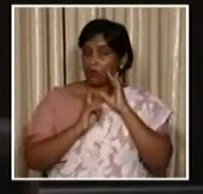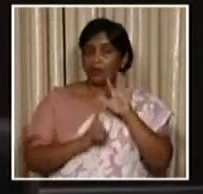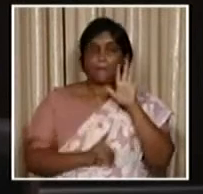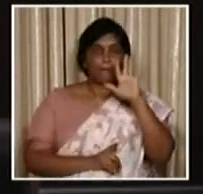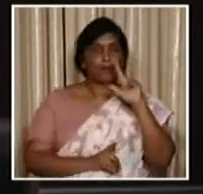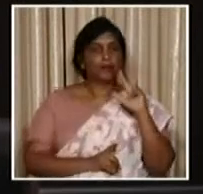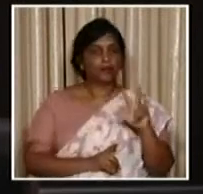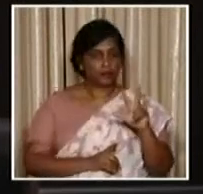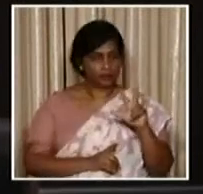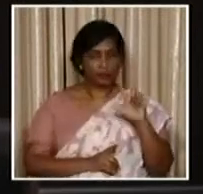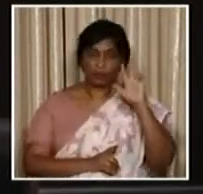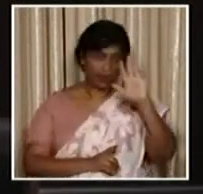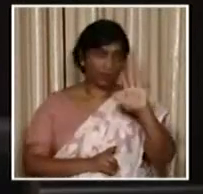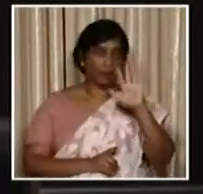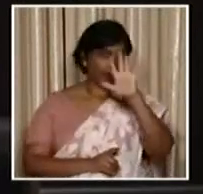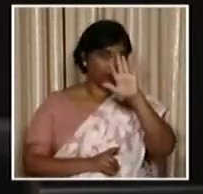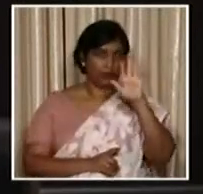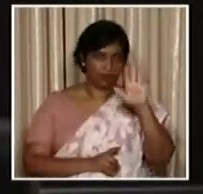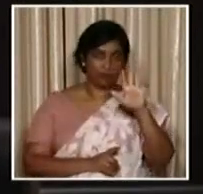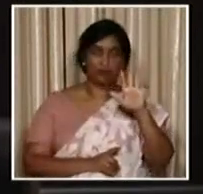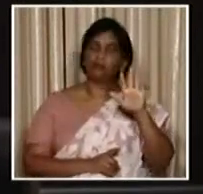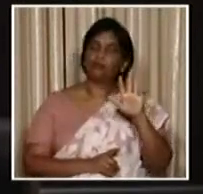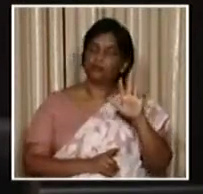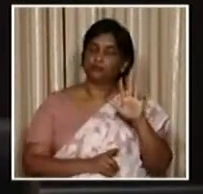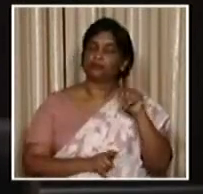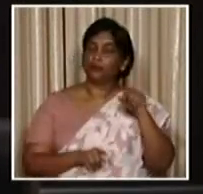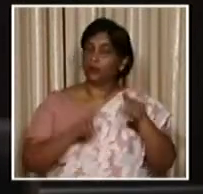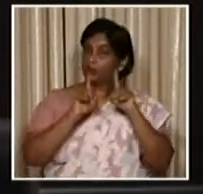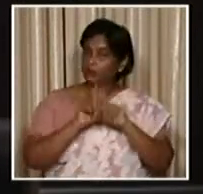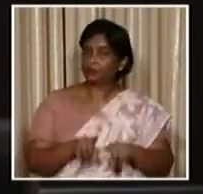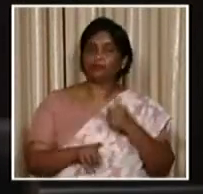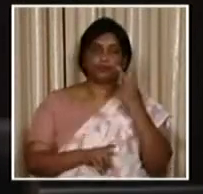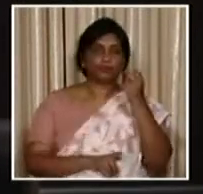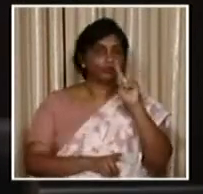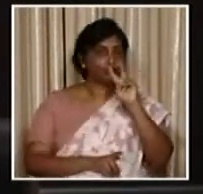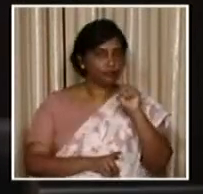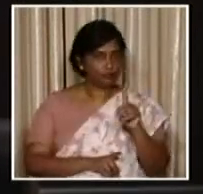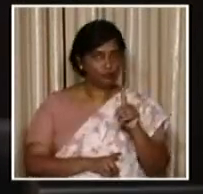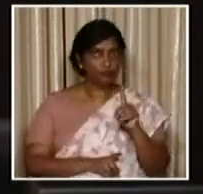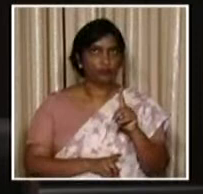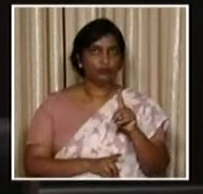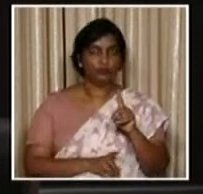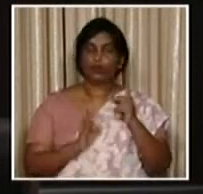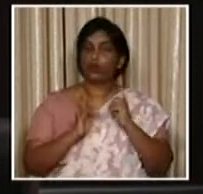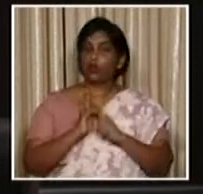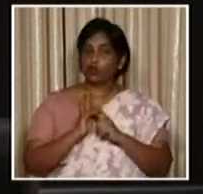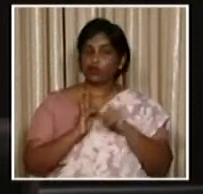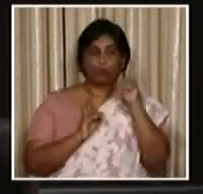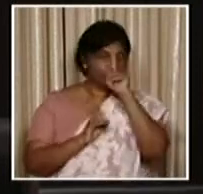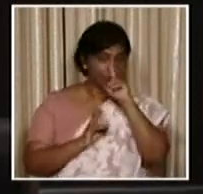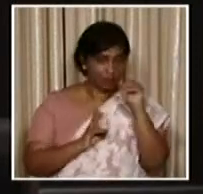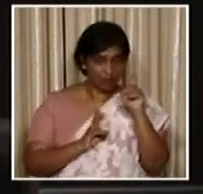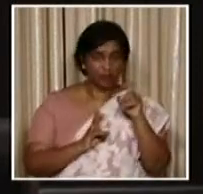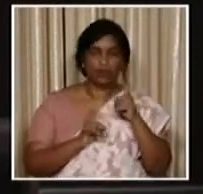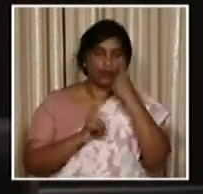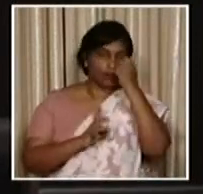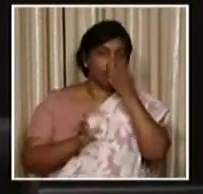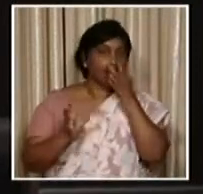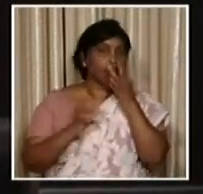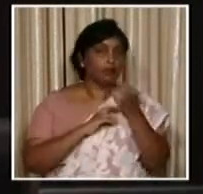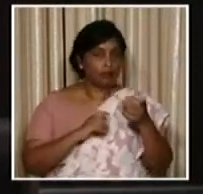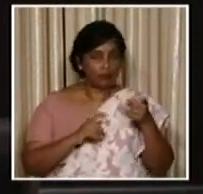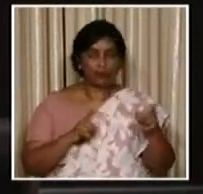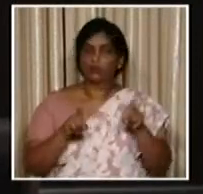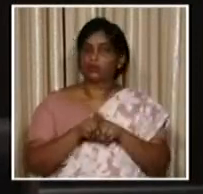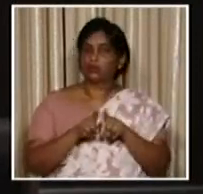59ක් ඒ වගේම මේ ආකාරයට 2021 ඔක්තෝබර් මාසේ පාස්කු ප්‍රහාරය